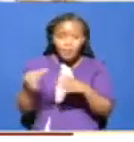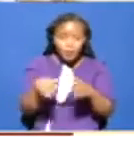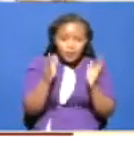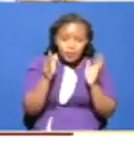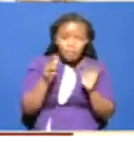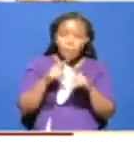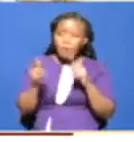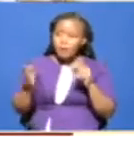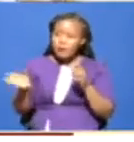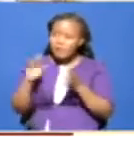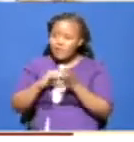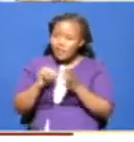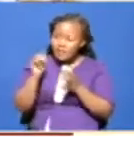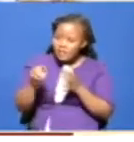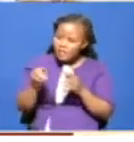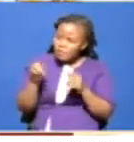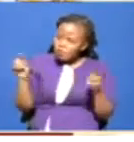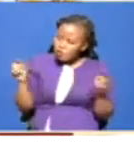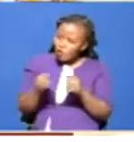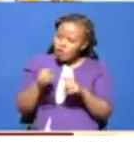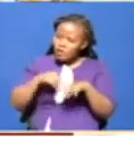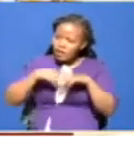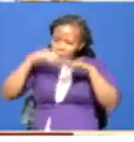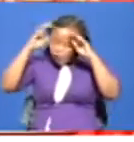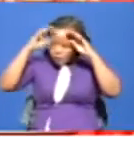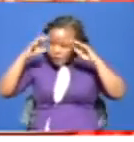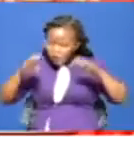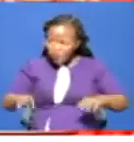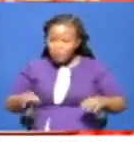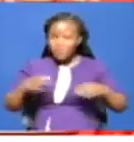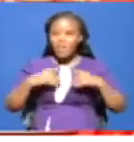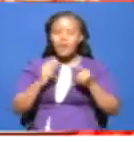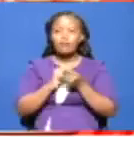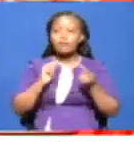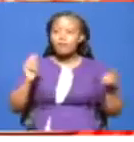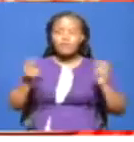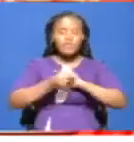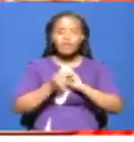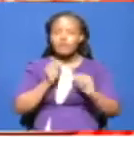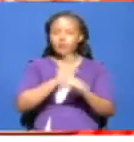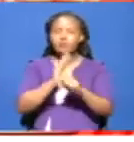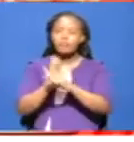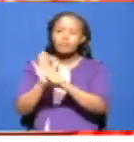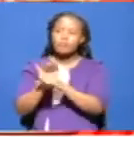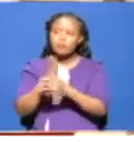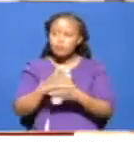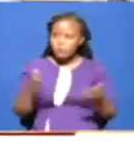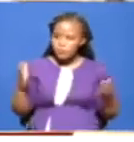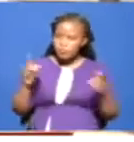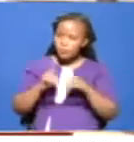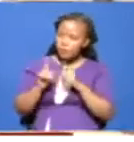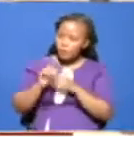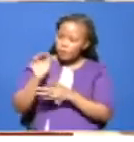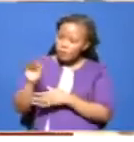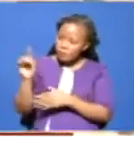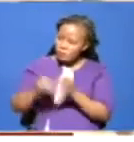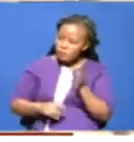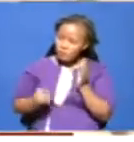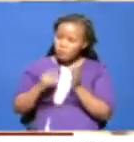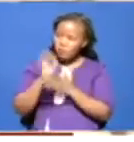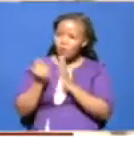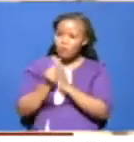mbaye ugatuzi imekuja imebadilisha mambo. Raila amewahimiza wajumbe hao kuunga mkono azma yake ya